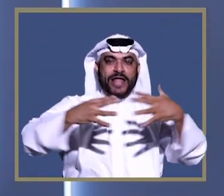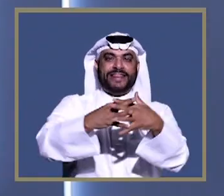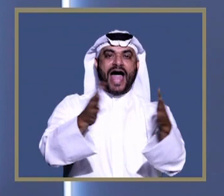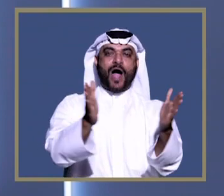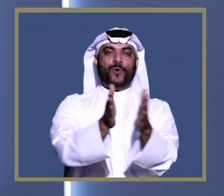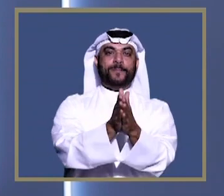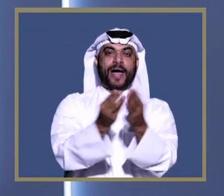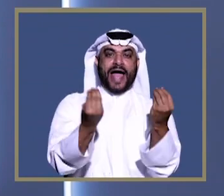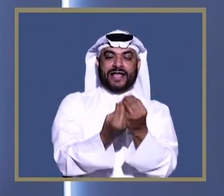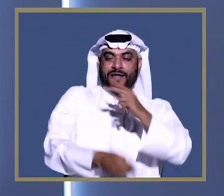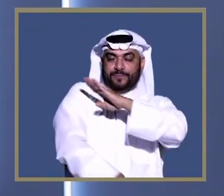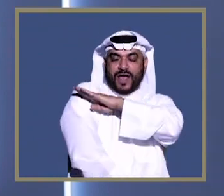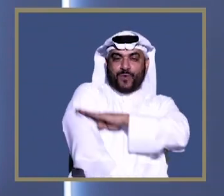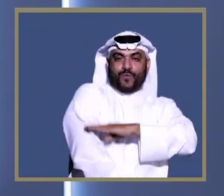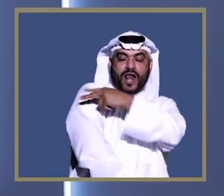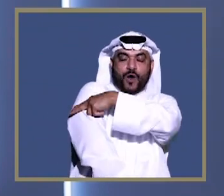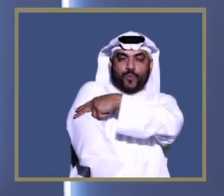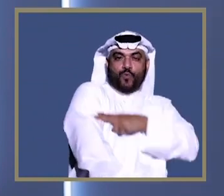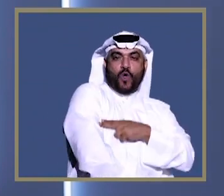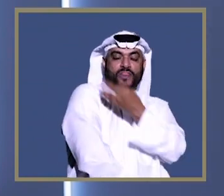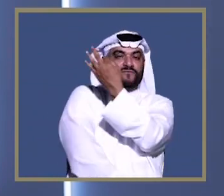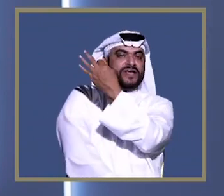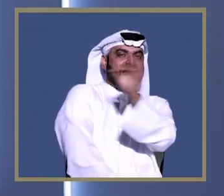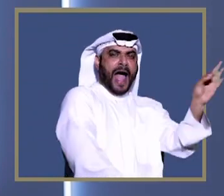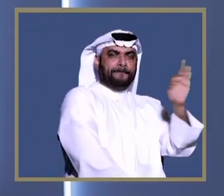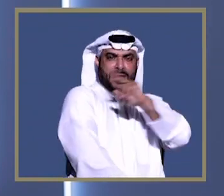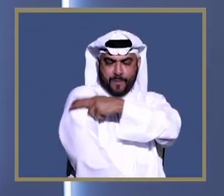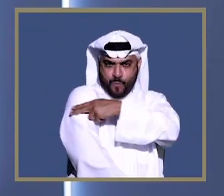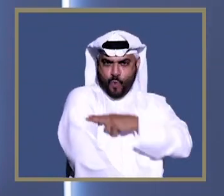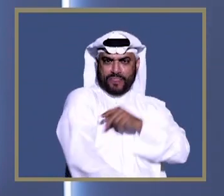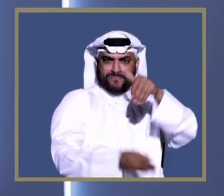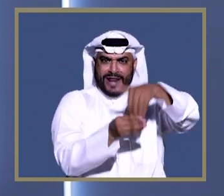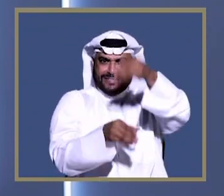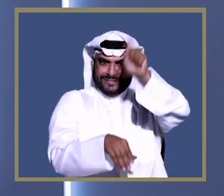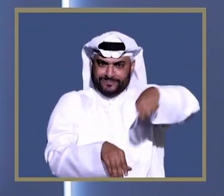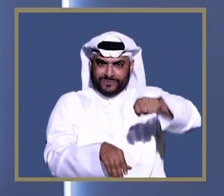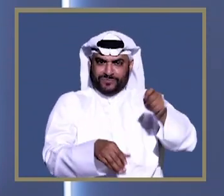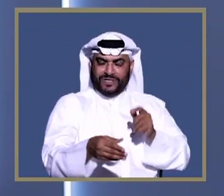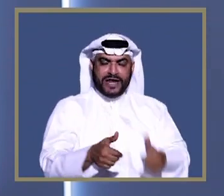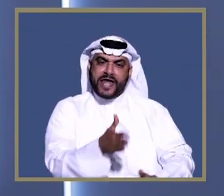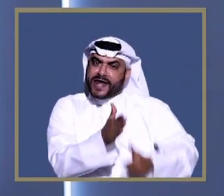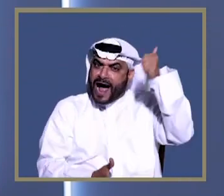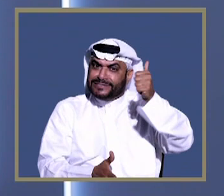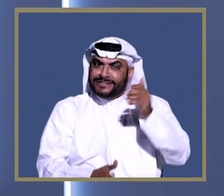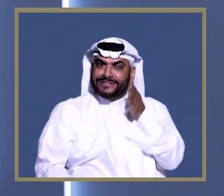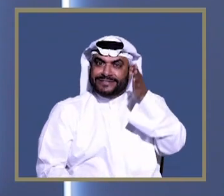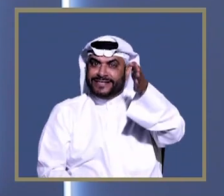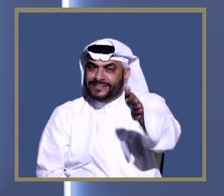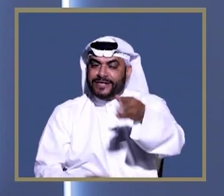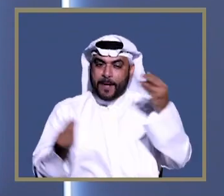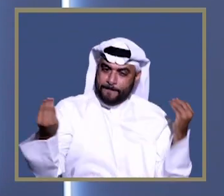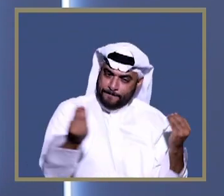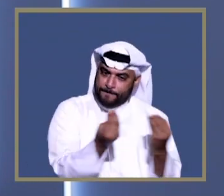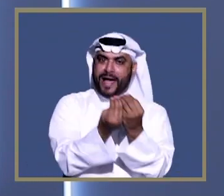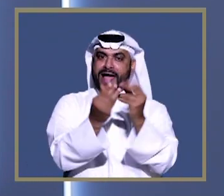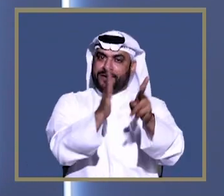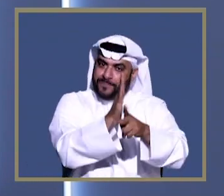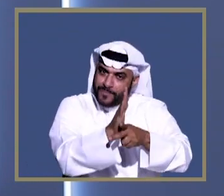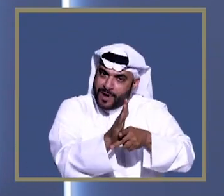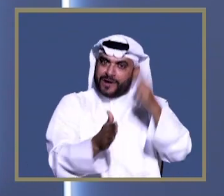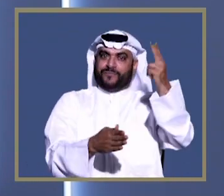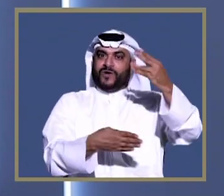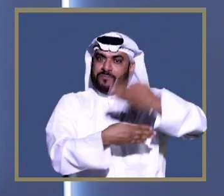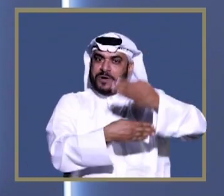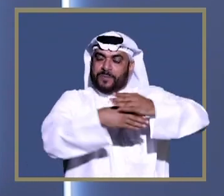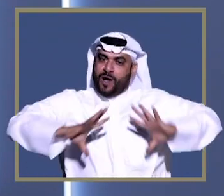مع بقية الزملاء الذين إن شاء الله يدخلون إلى برلمان 2022، معا نعيد